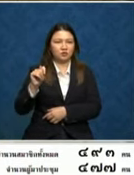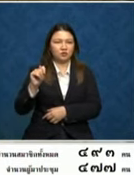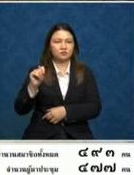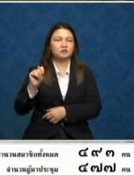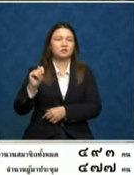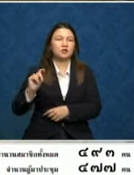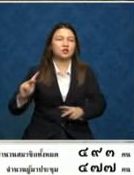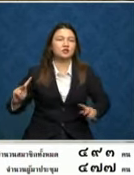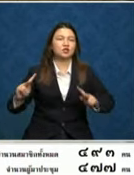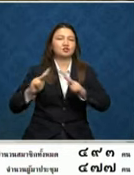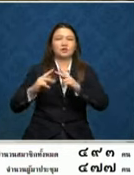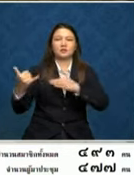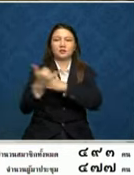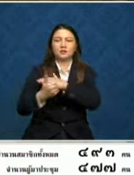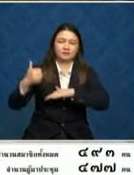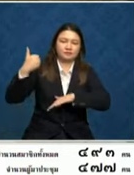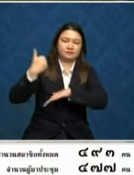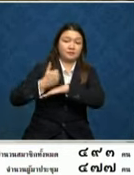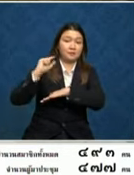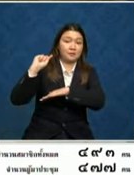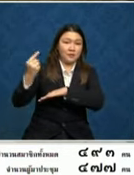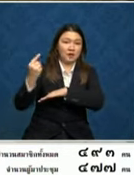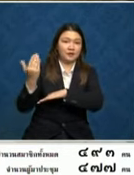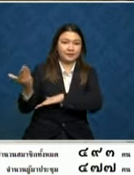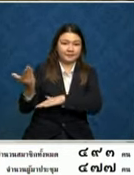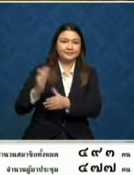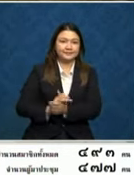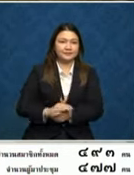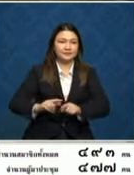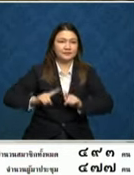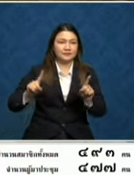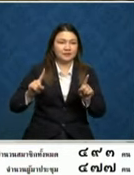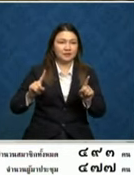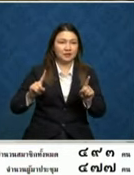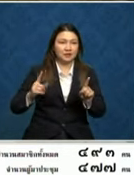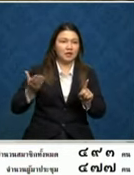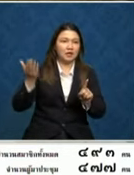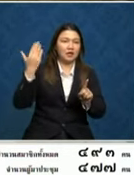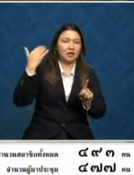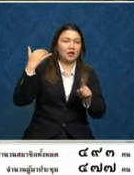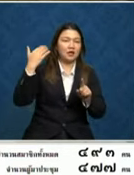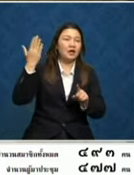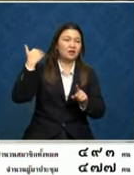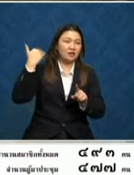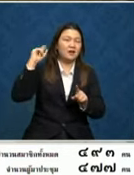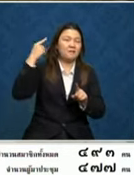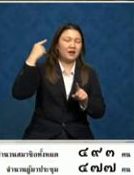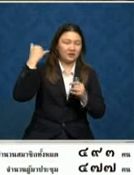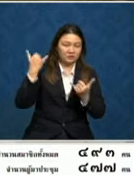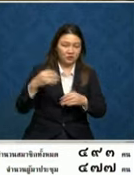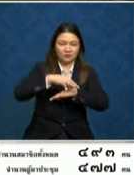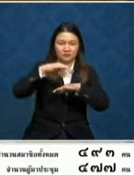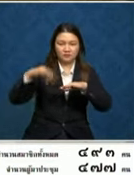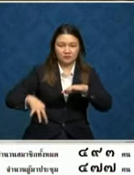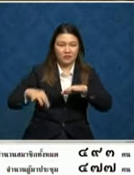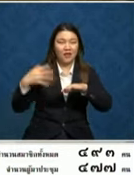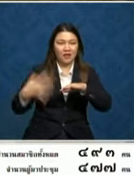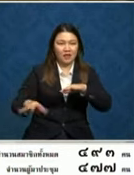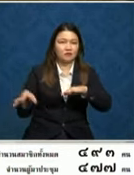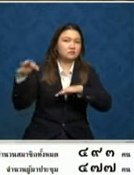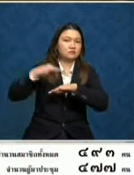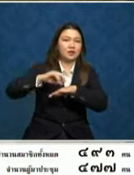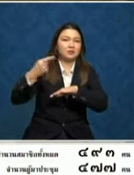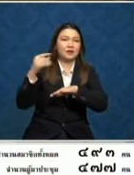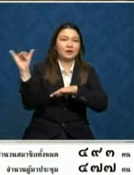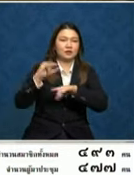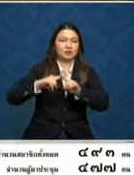ใหม่แต่ใหม่แต่คราวที่แล้วคราวนี้ยังไม่มีนะครับแต่พอจะทราบว่ารักษา